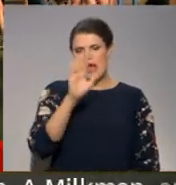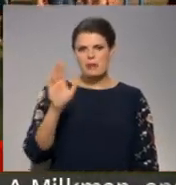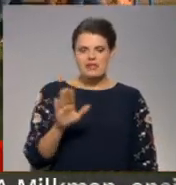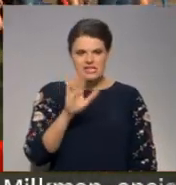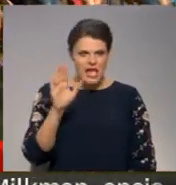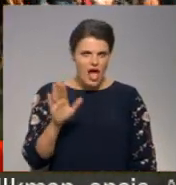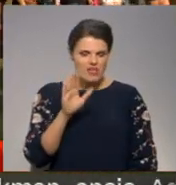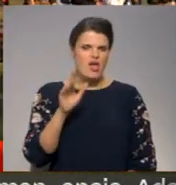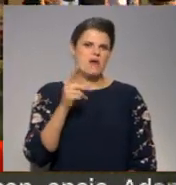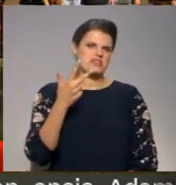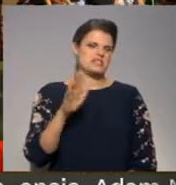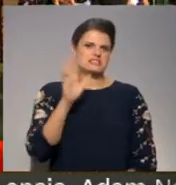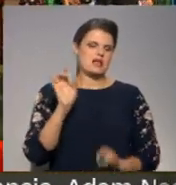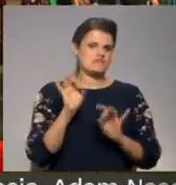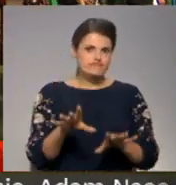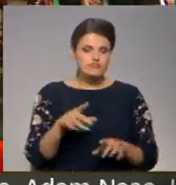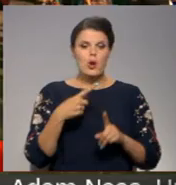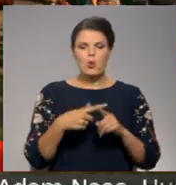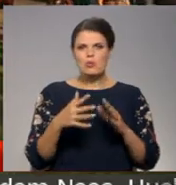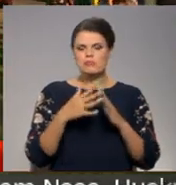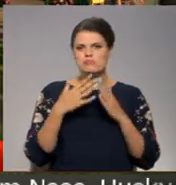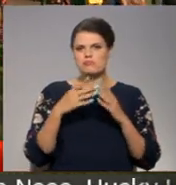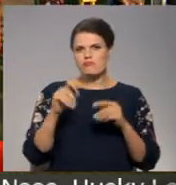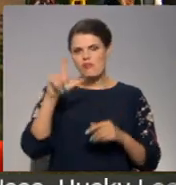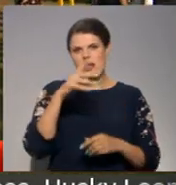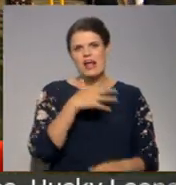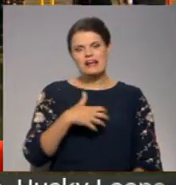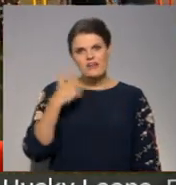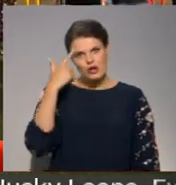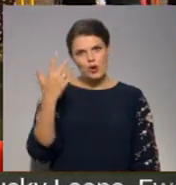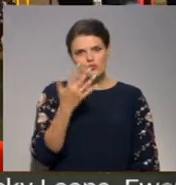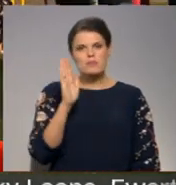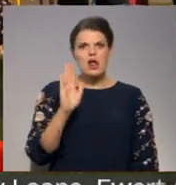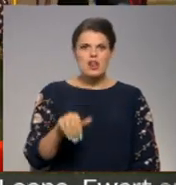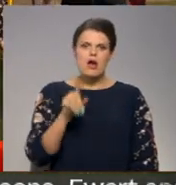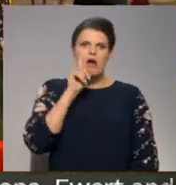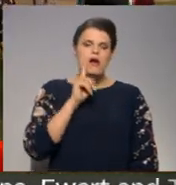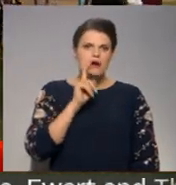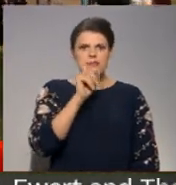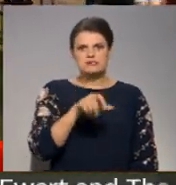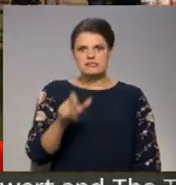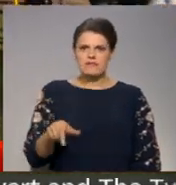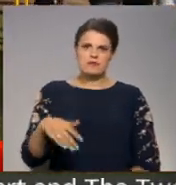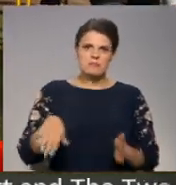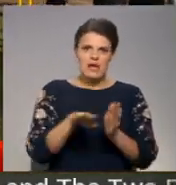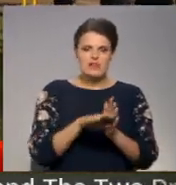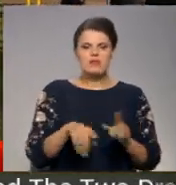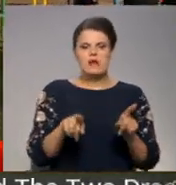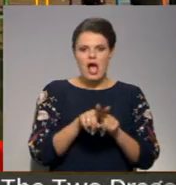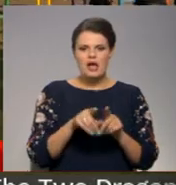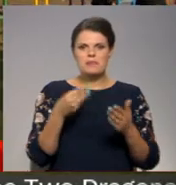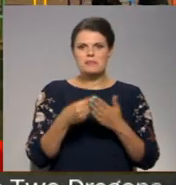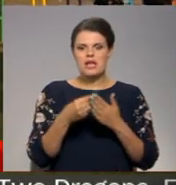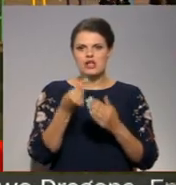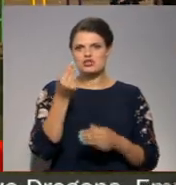dienas. Un mums tomēr ir pēdējā laikā arvien vairāk jādomā, lai festivāls ir pieejamāks apmeklētājiem. Un tas lielā mērā ir saistīts, ka